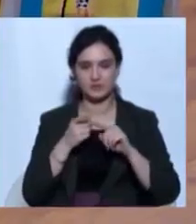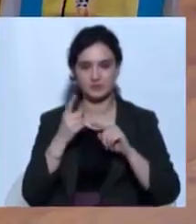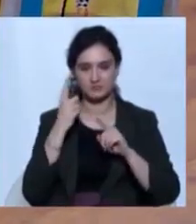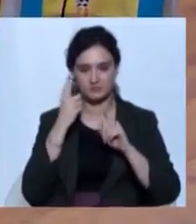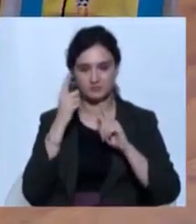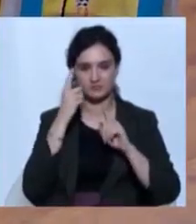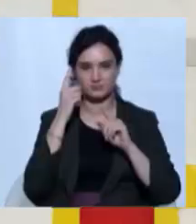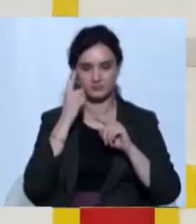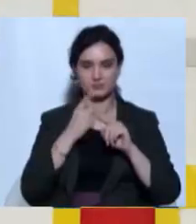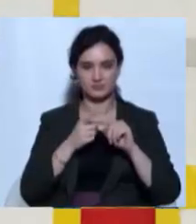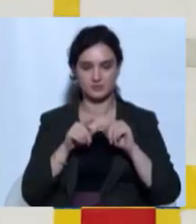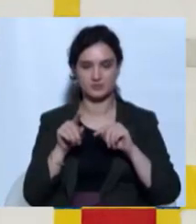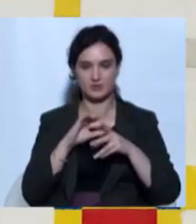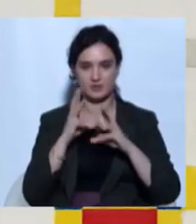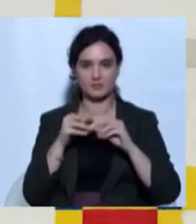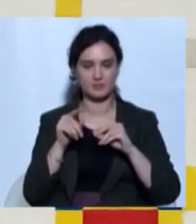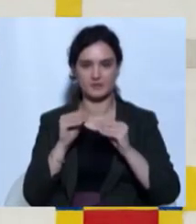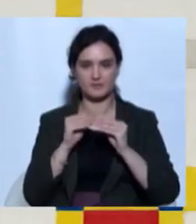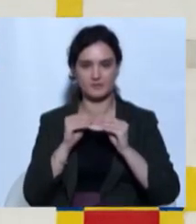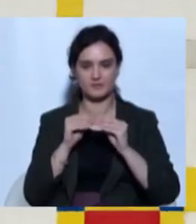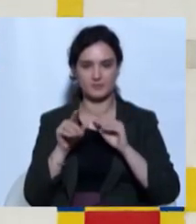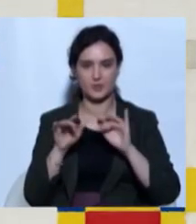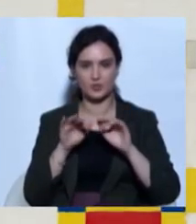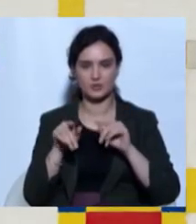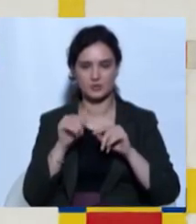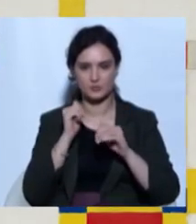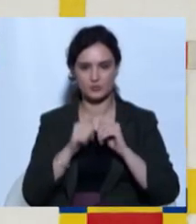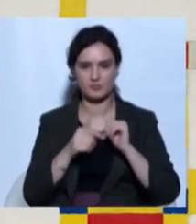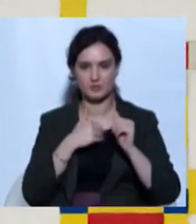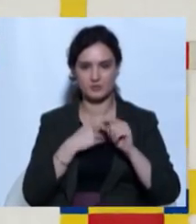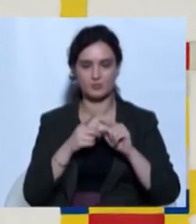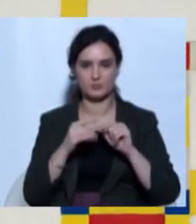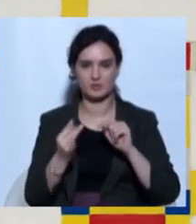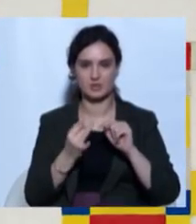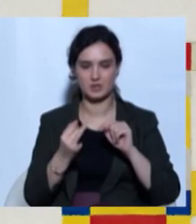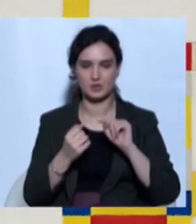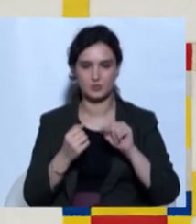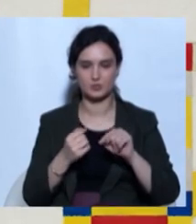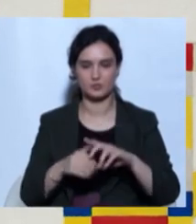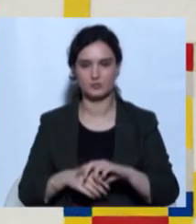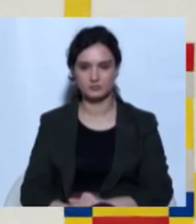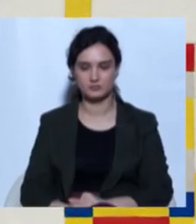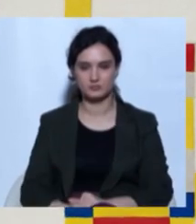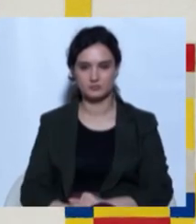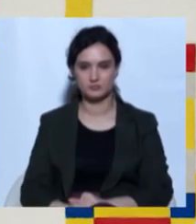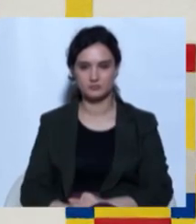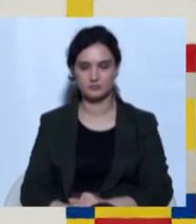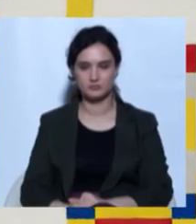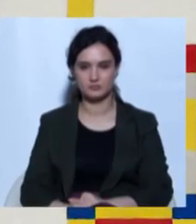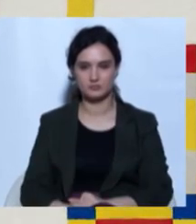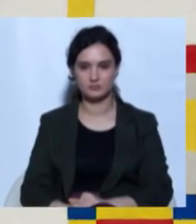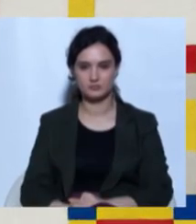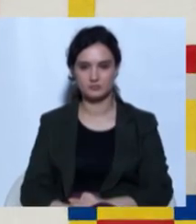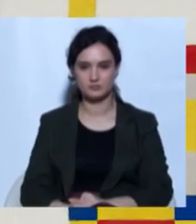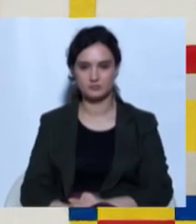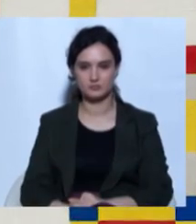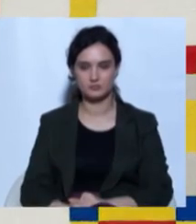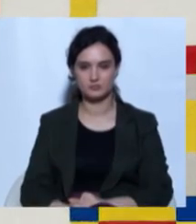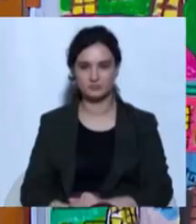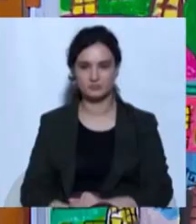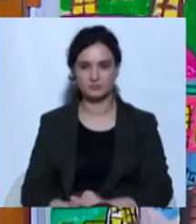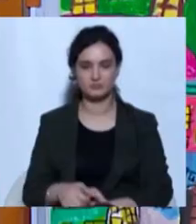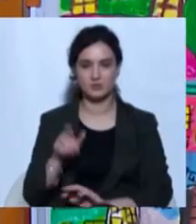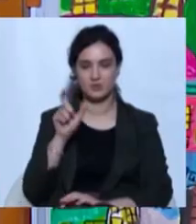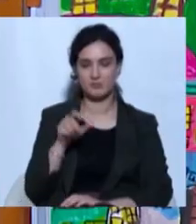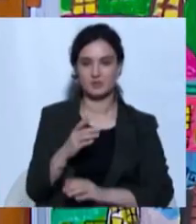თავში, მერე ის და ეს არის გაუთავებელი პროცესი და ამით არის საინტერესო. ადამიანს აქვს ფერის